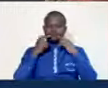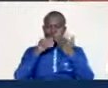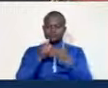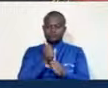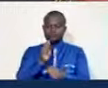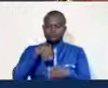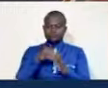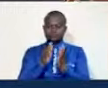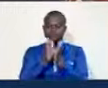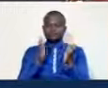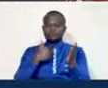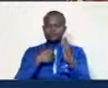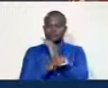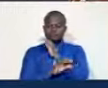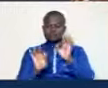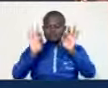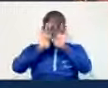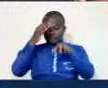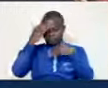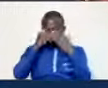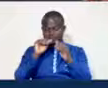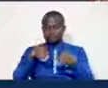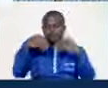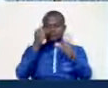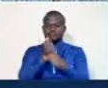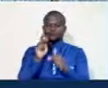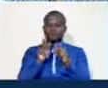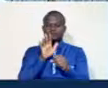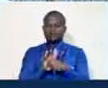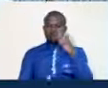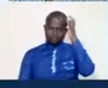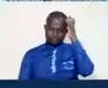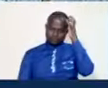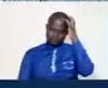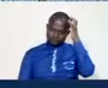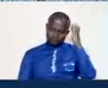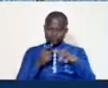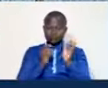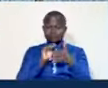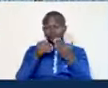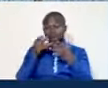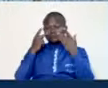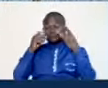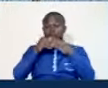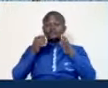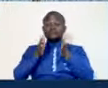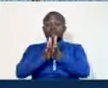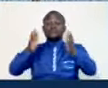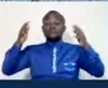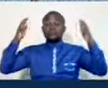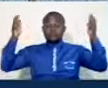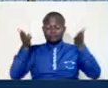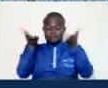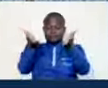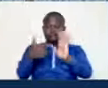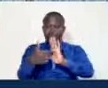abikorera muri rusange bafite igihugu akamaro kuko banatanga akazi kuri benshi. Ariko bifashe no mu sura ngari kuba baraha byerekana